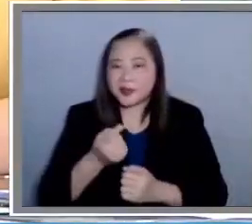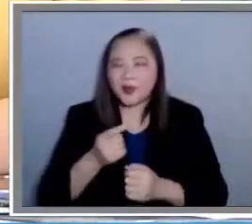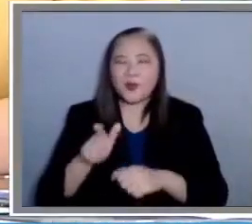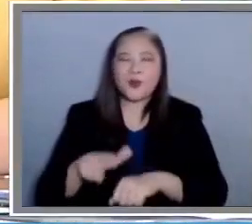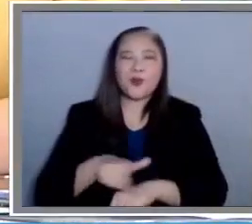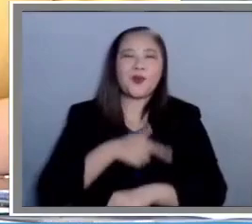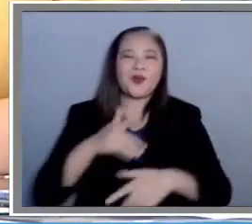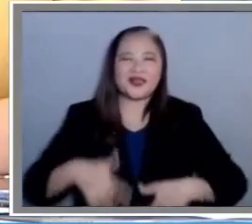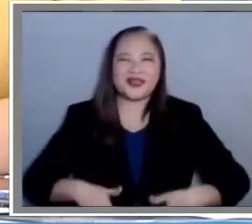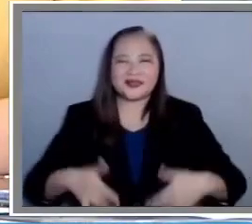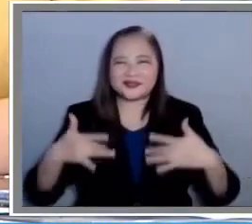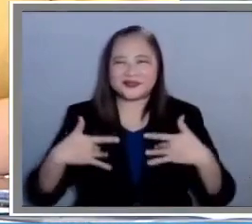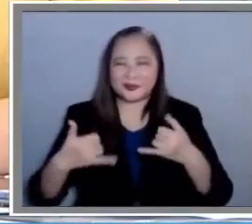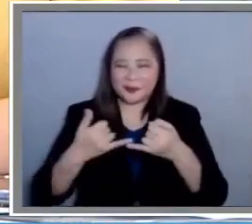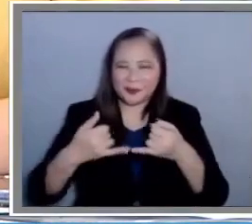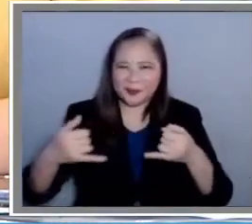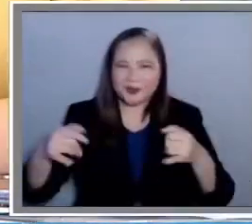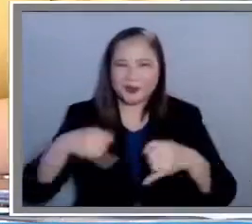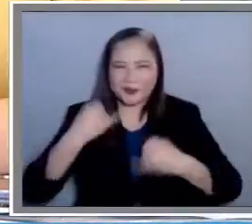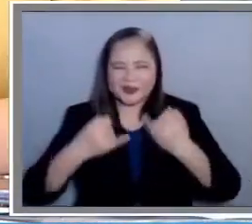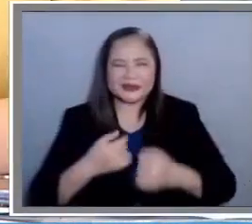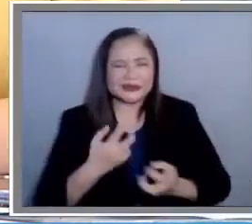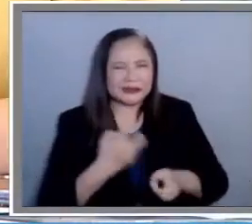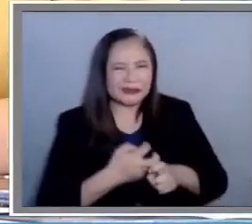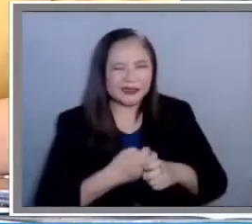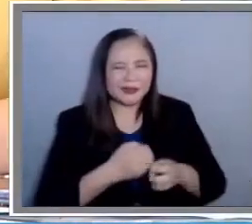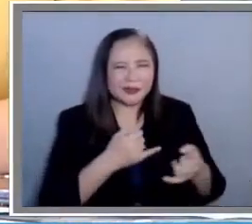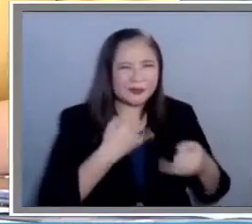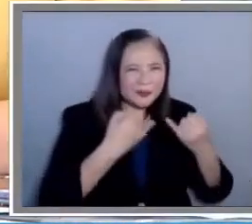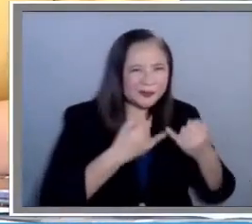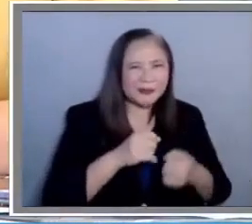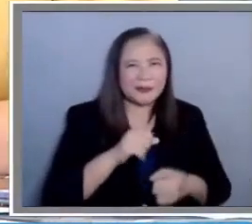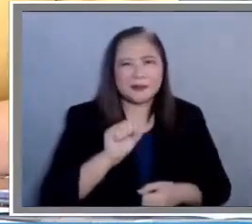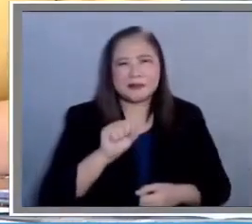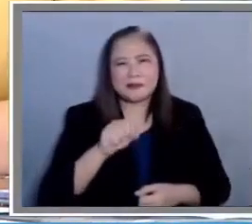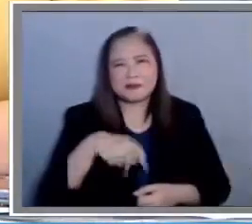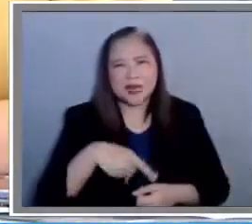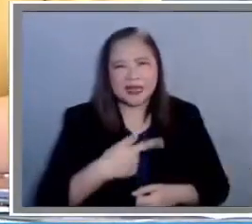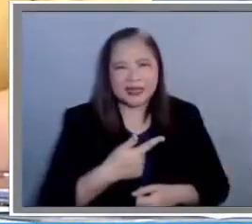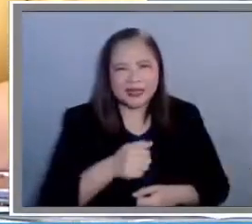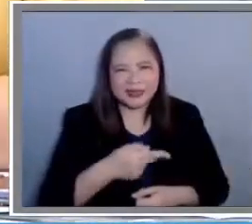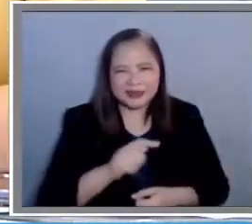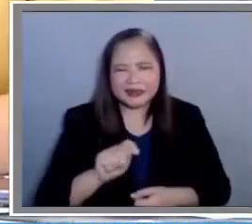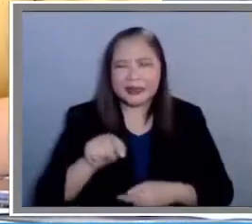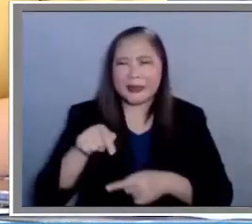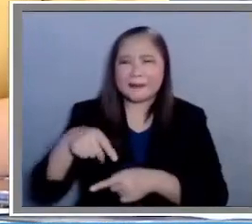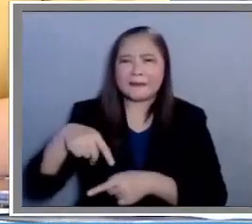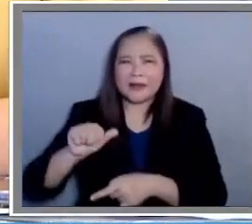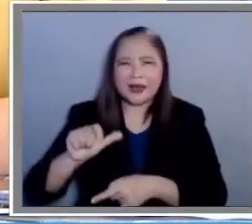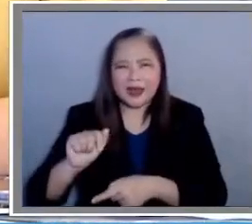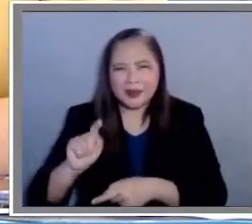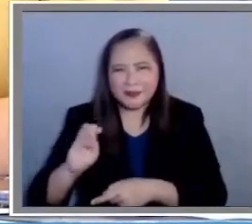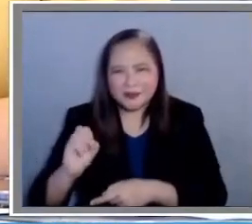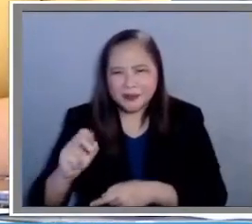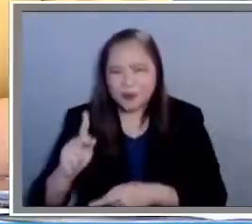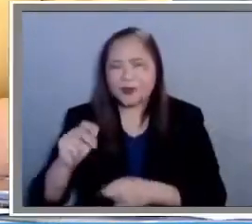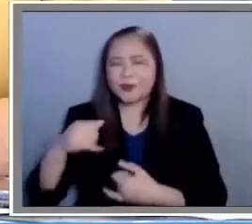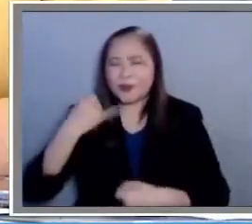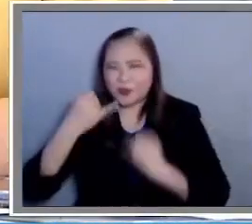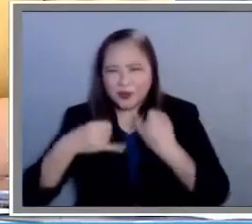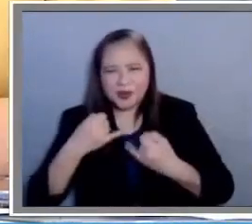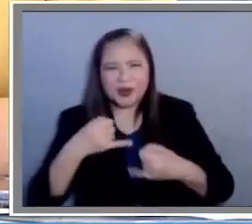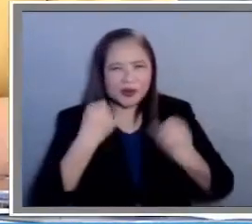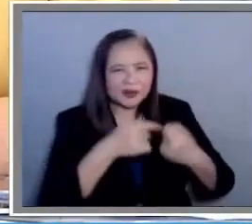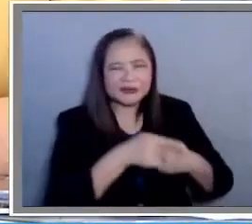di ba, ang hirap mamili pag may pansit, may palabok, may spaghetti. Kaya lahat na lang kakainin natin. Oo, tsaka yung spaghetti, tsaka,